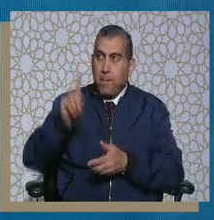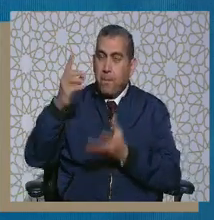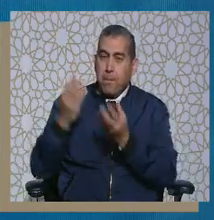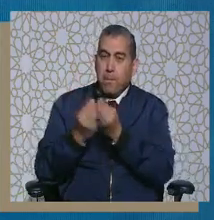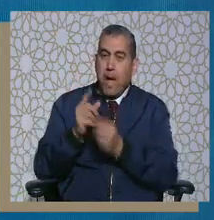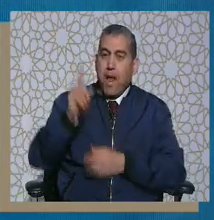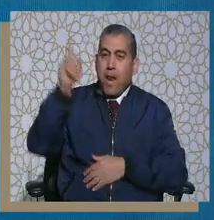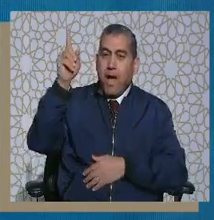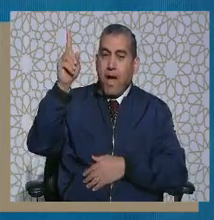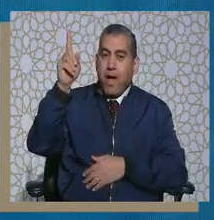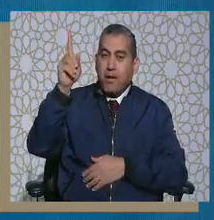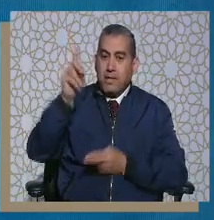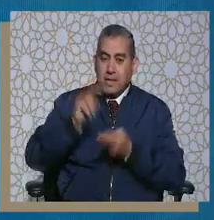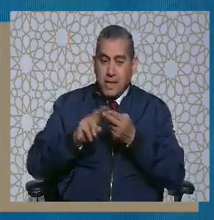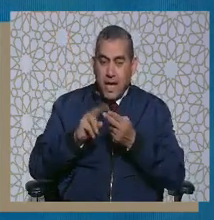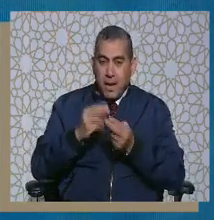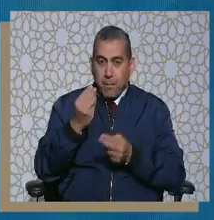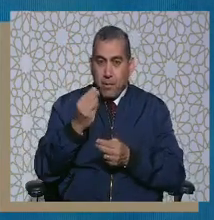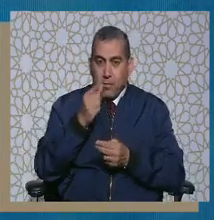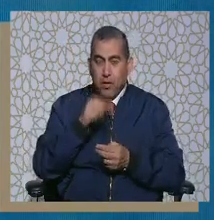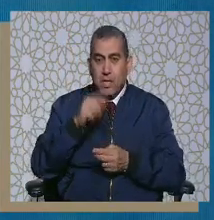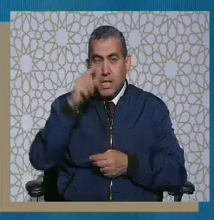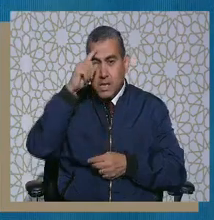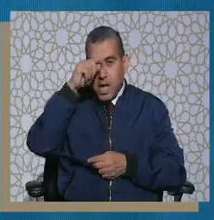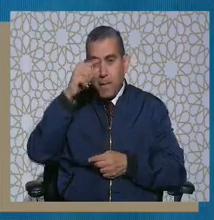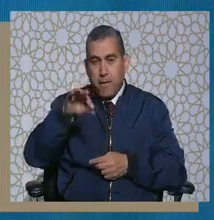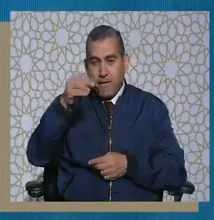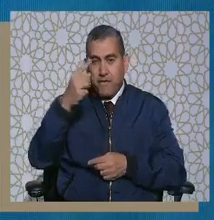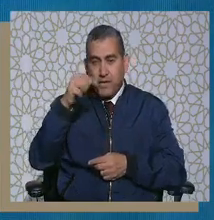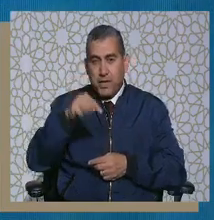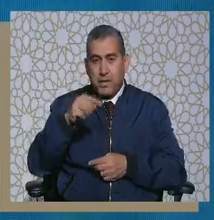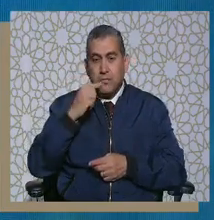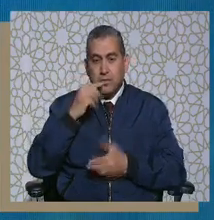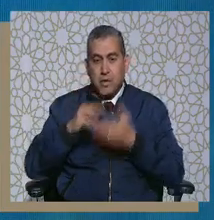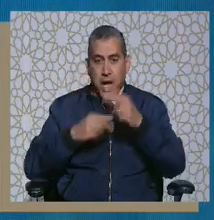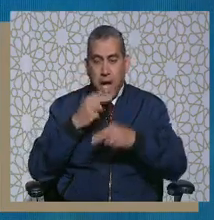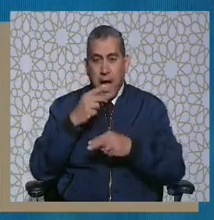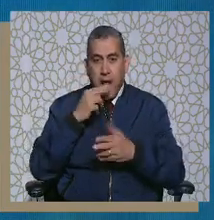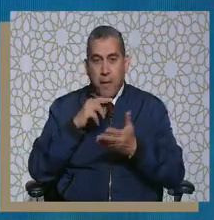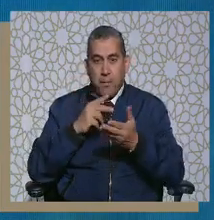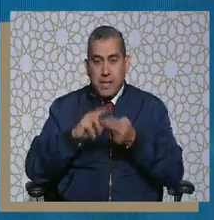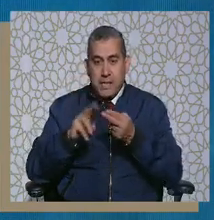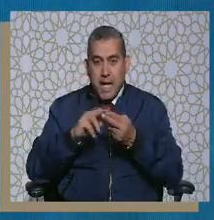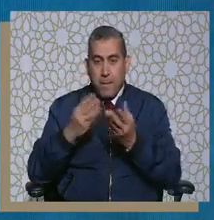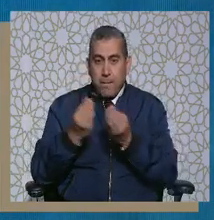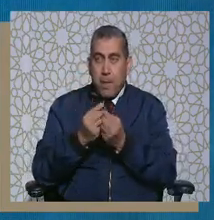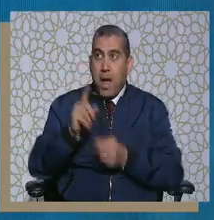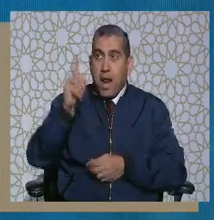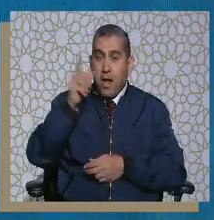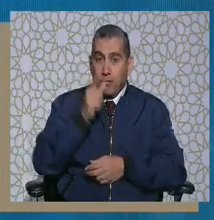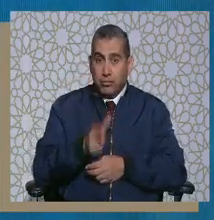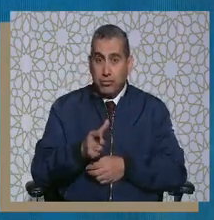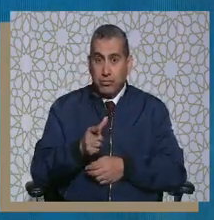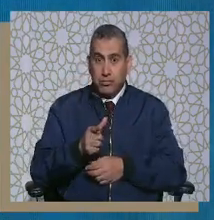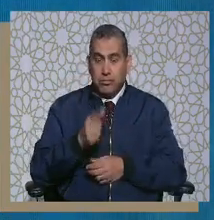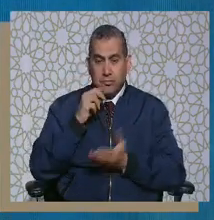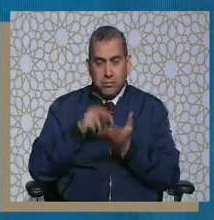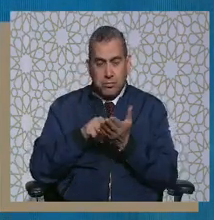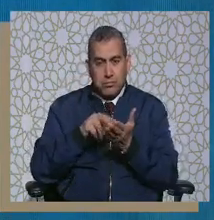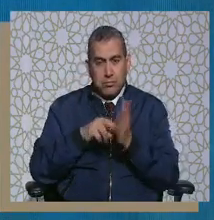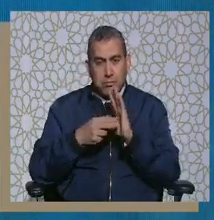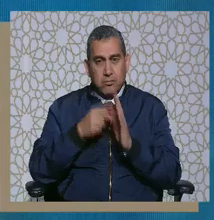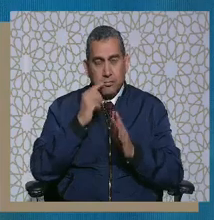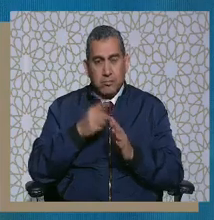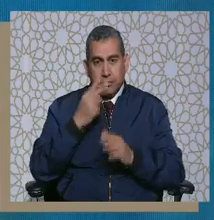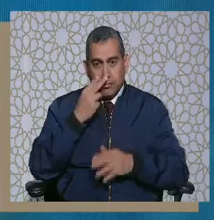الله ولكن بيقابل لنا صعوبه ان احنا كل ما بنتكلم عن السلام في التعامل مع الله عن طريق ان انت